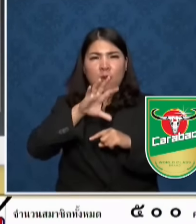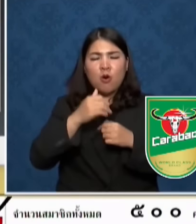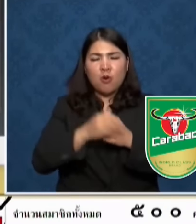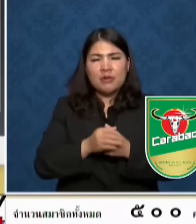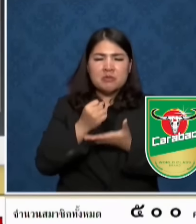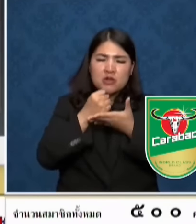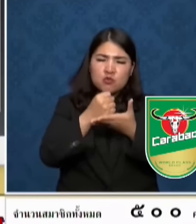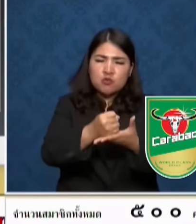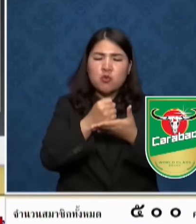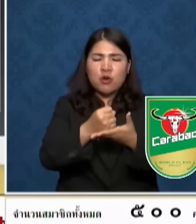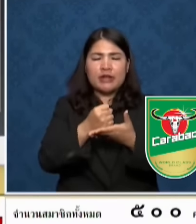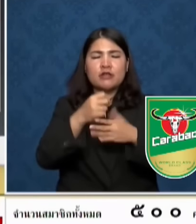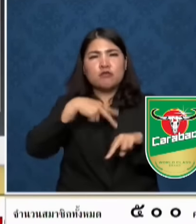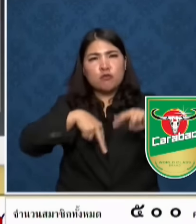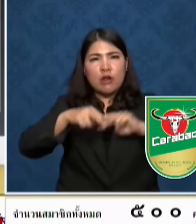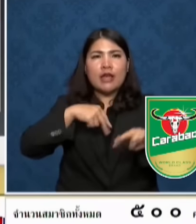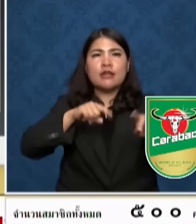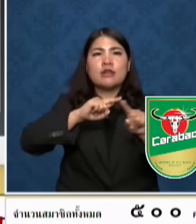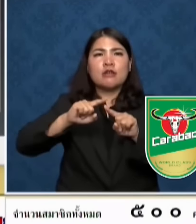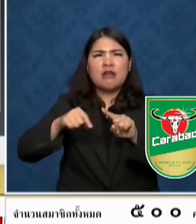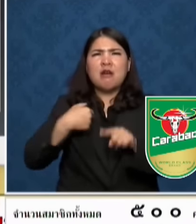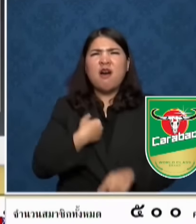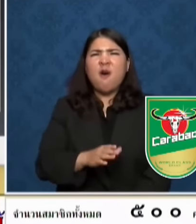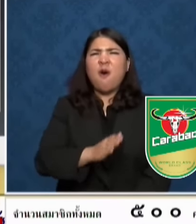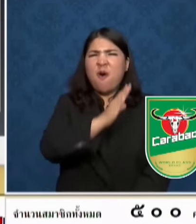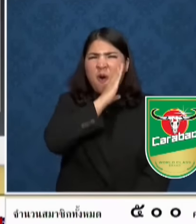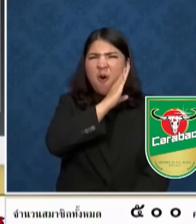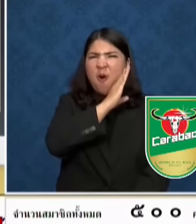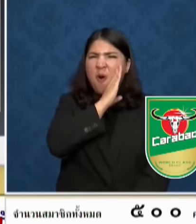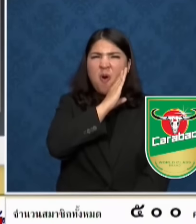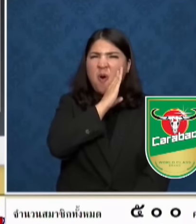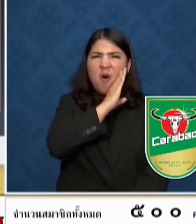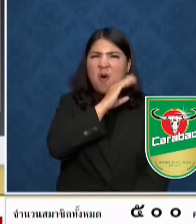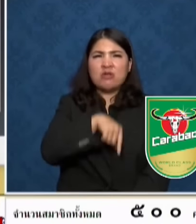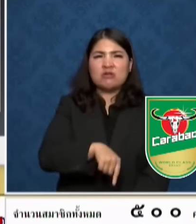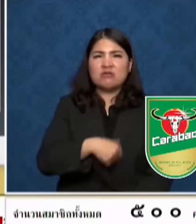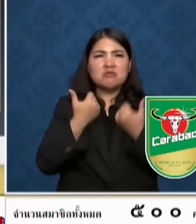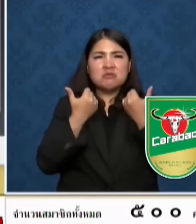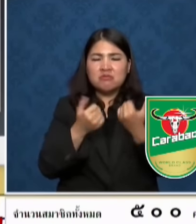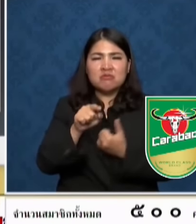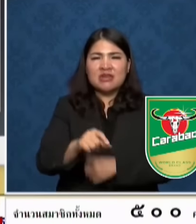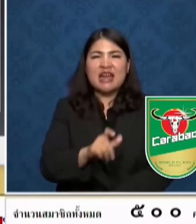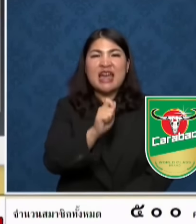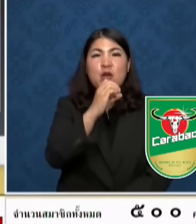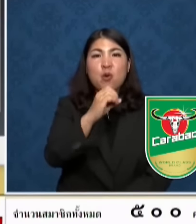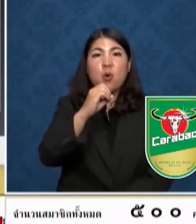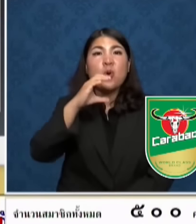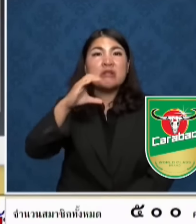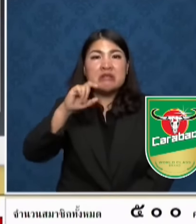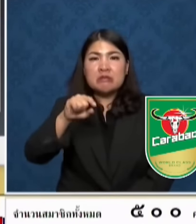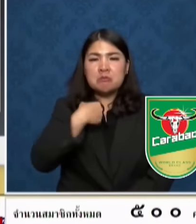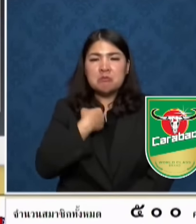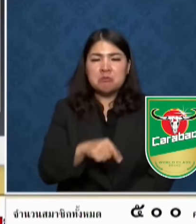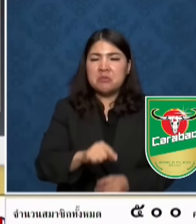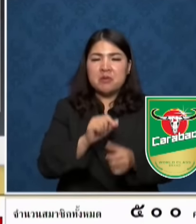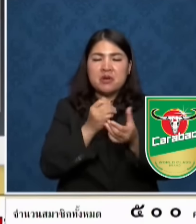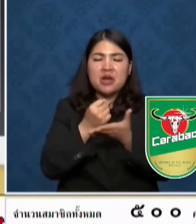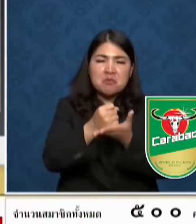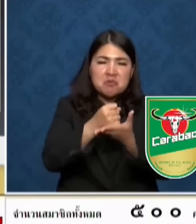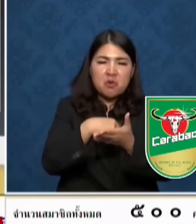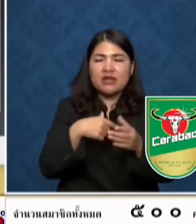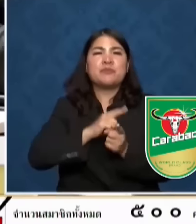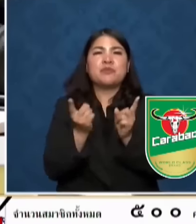One Stop Service ซึ่งโม้ค่ะขี้โม้ทุกวันนี้ AOC 1441ยังไม่ได้เป็น One Stop